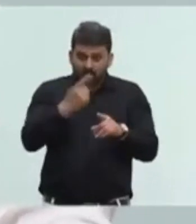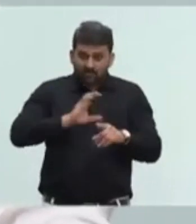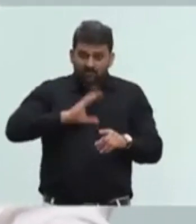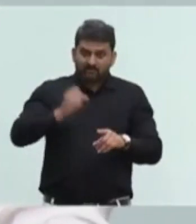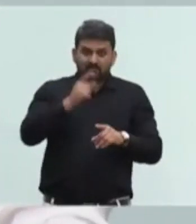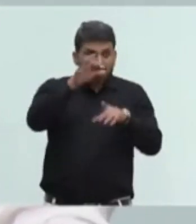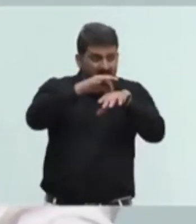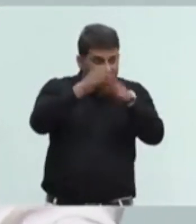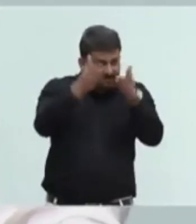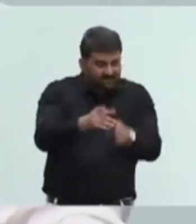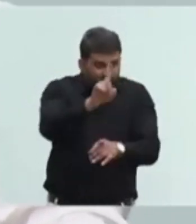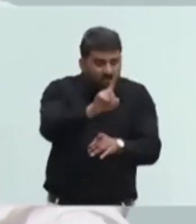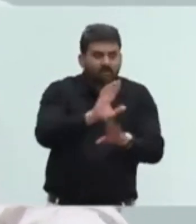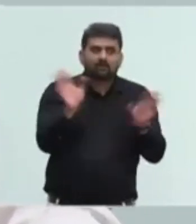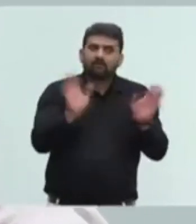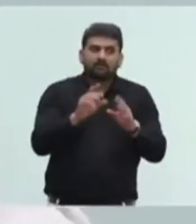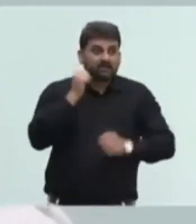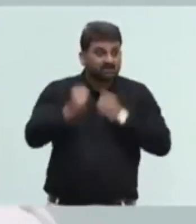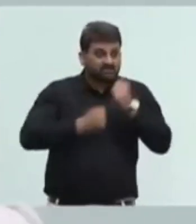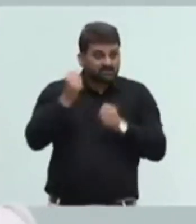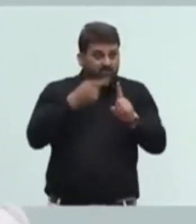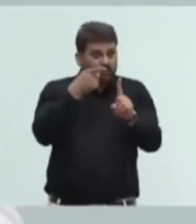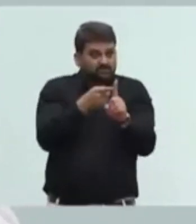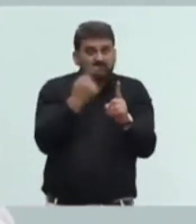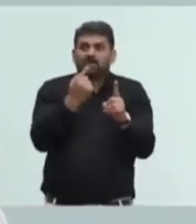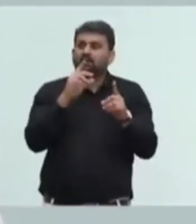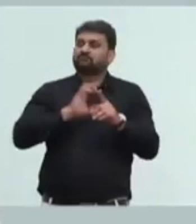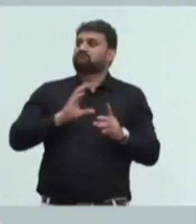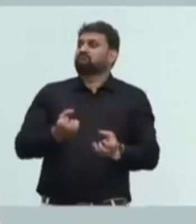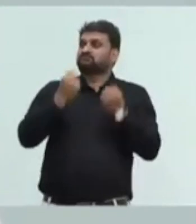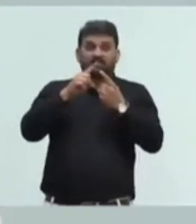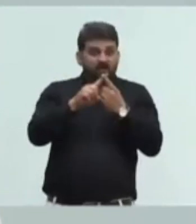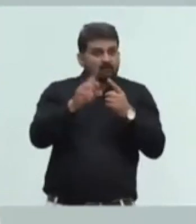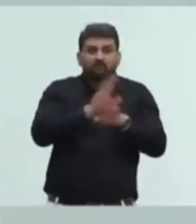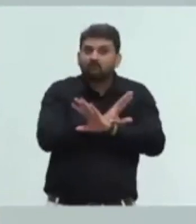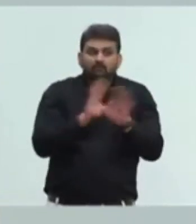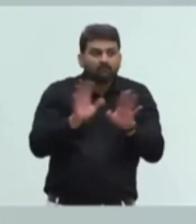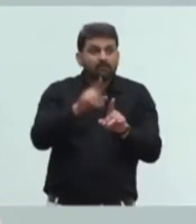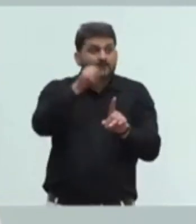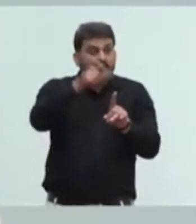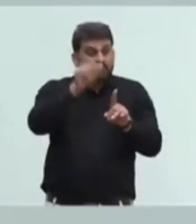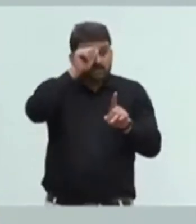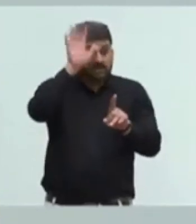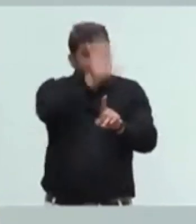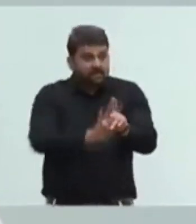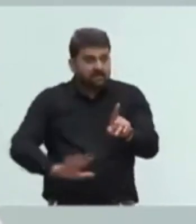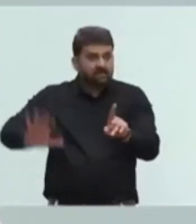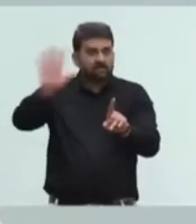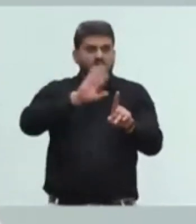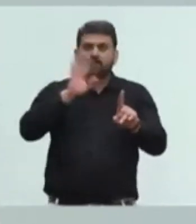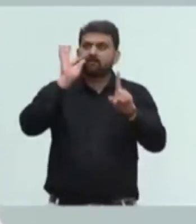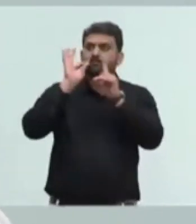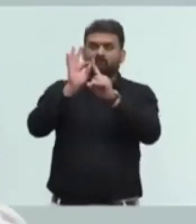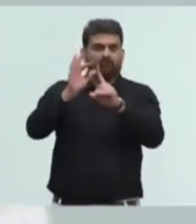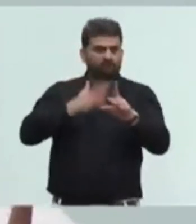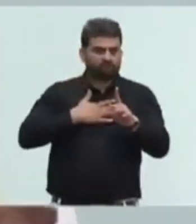है मैं तो सिर्फ खेल का खेल नहीं रहता है वह उस देश की छवि को भी लेकर